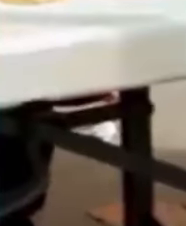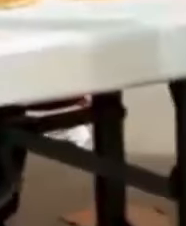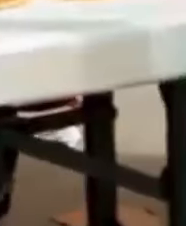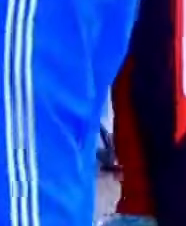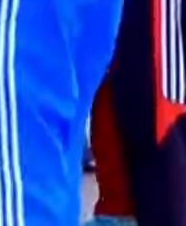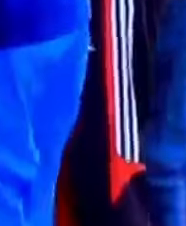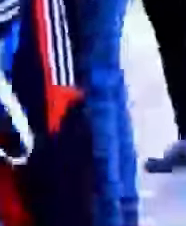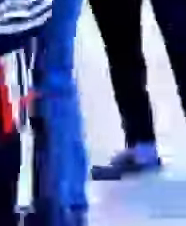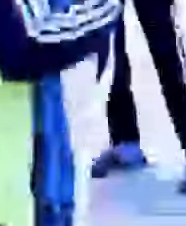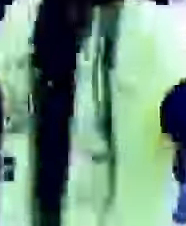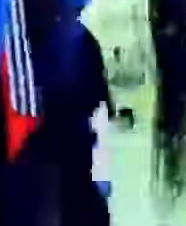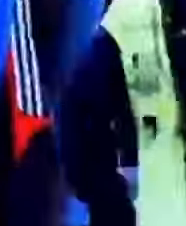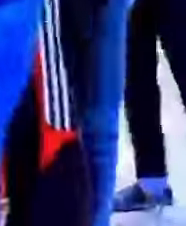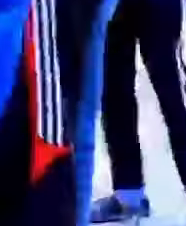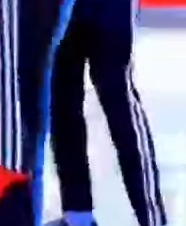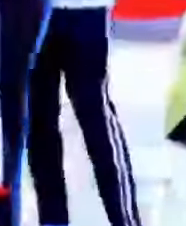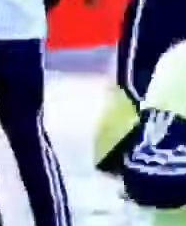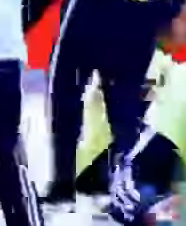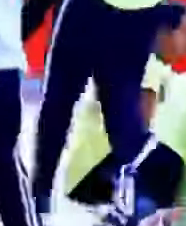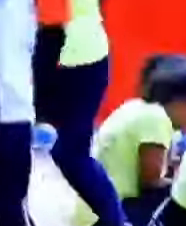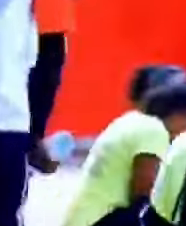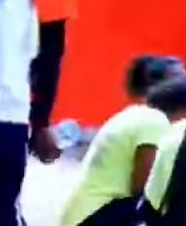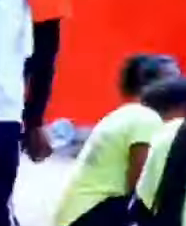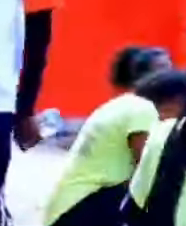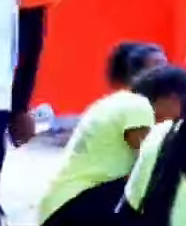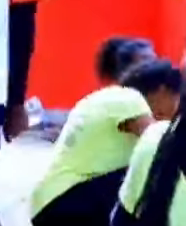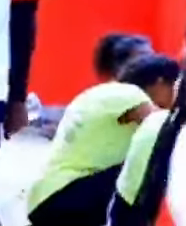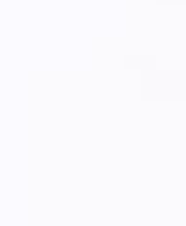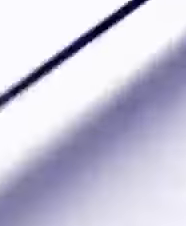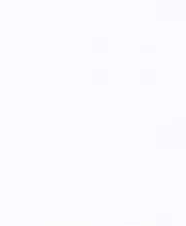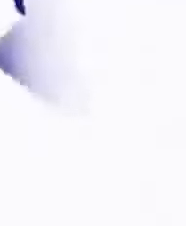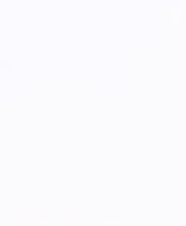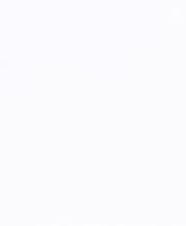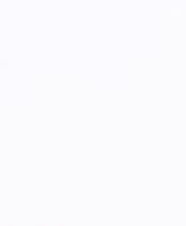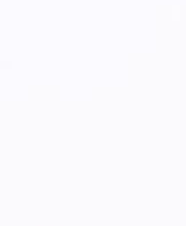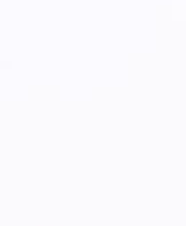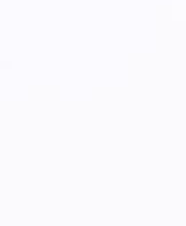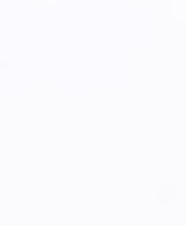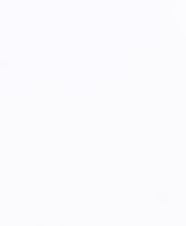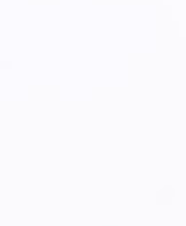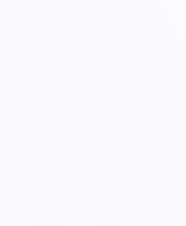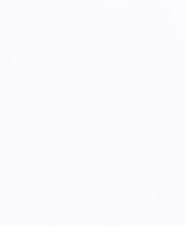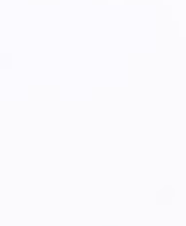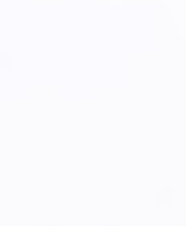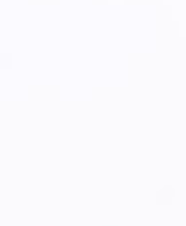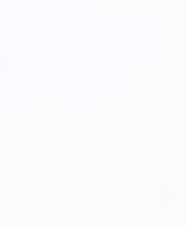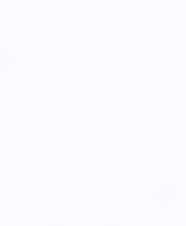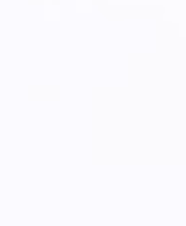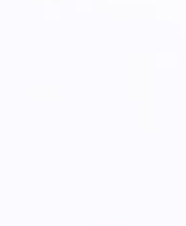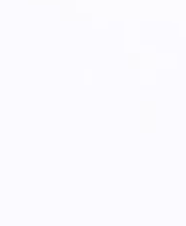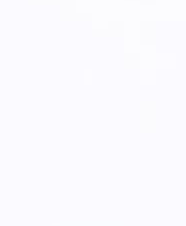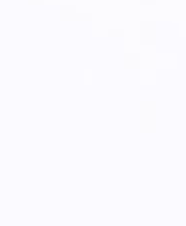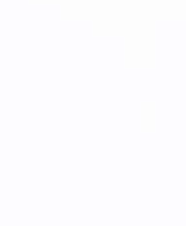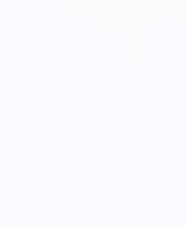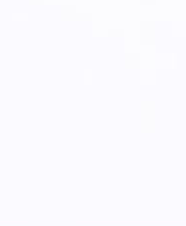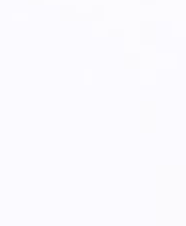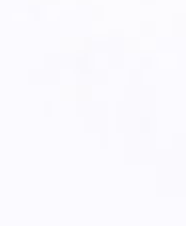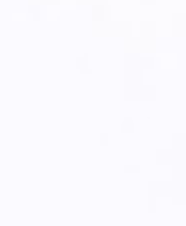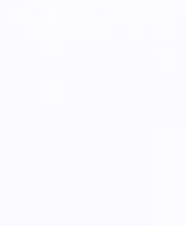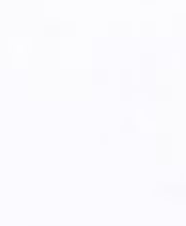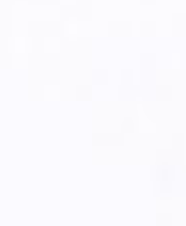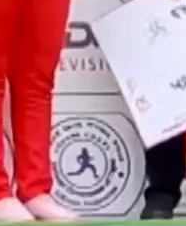ስለዘለድማ ምስ መሐዛን ቤተሰብን ኮይኖም አይቀራን አሰናዳኢ ናትና ስፖርት ኢቨንትስ አብ አትሌቲክስ ዓለም